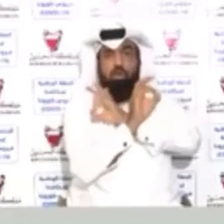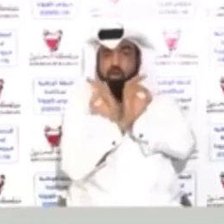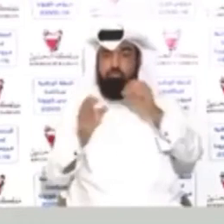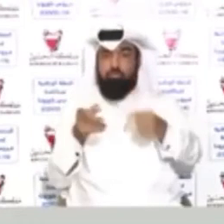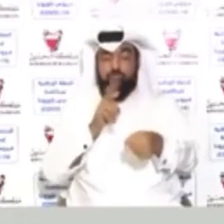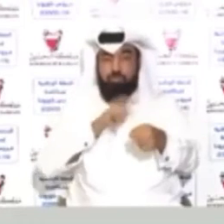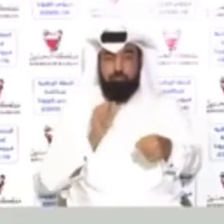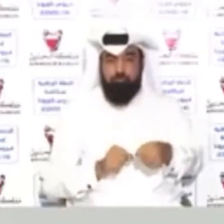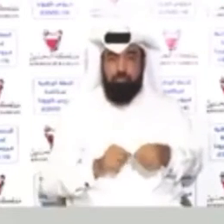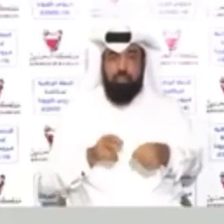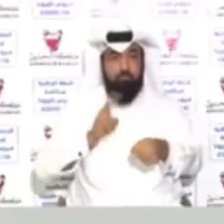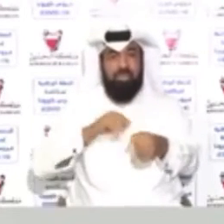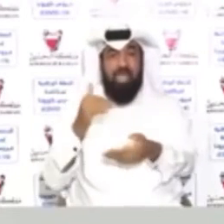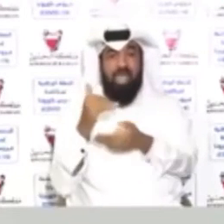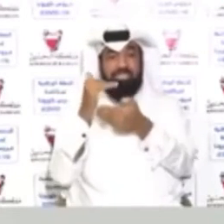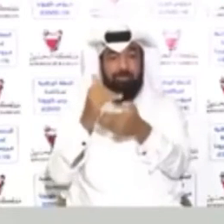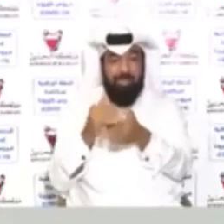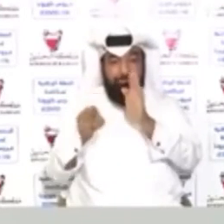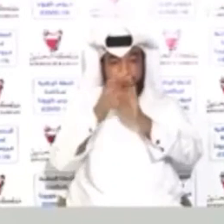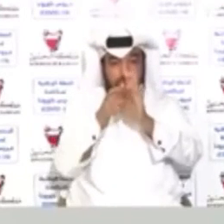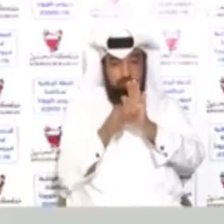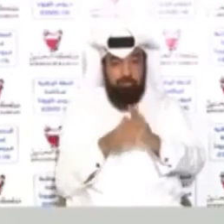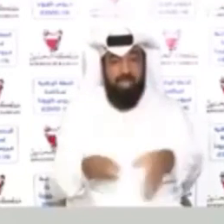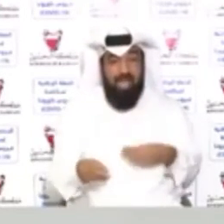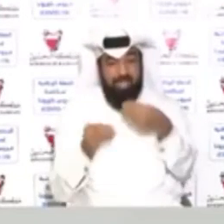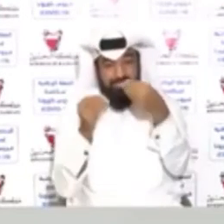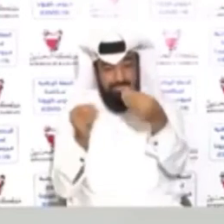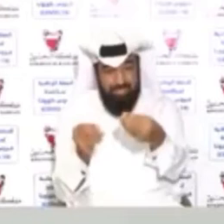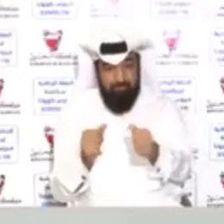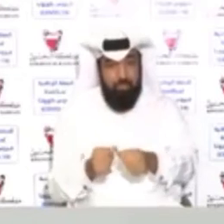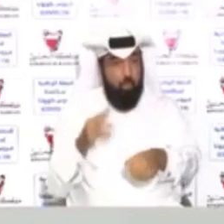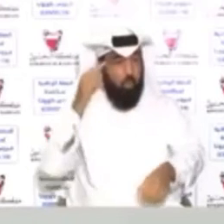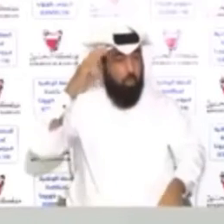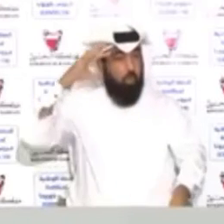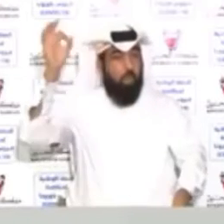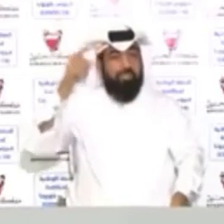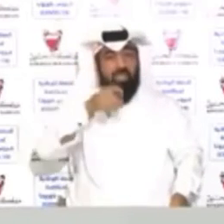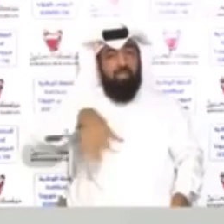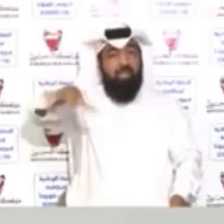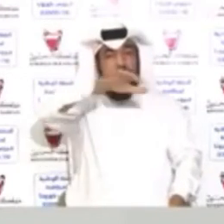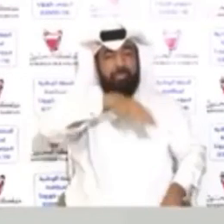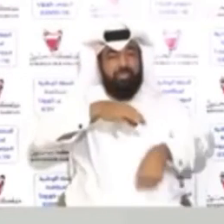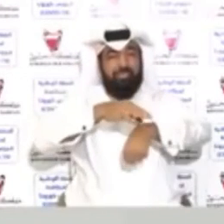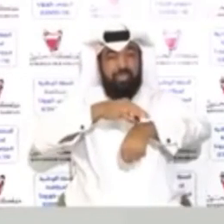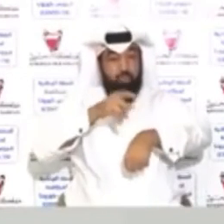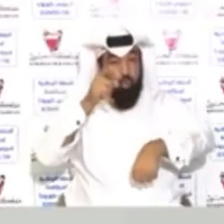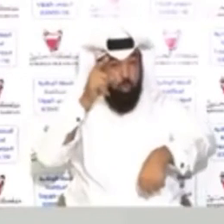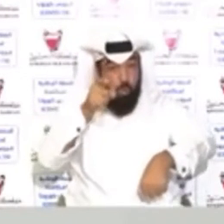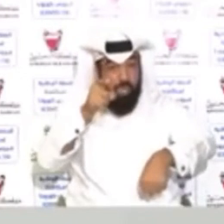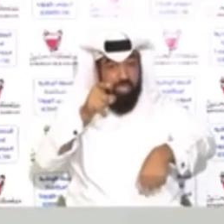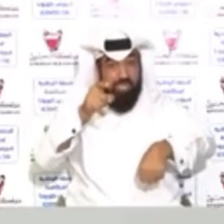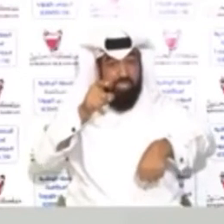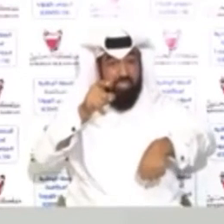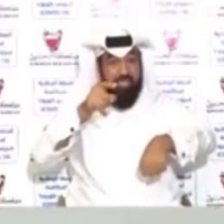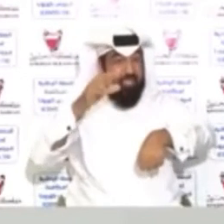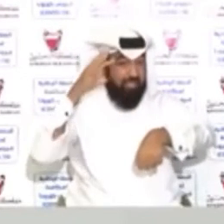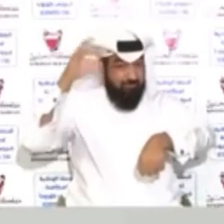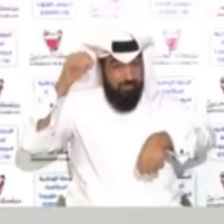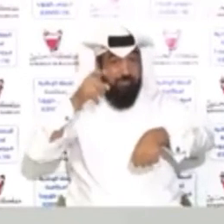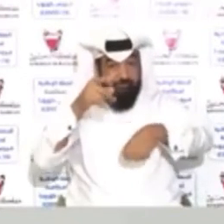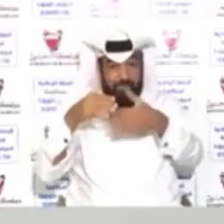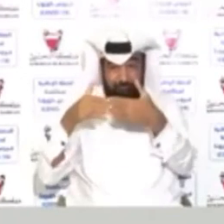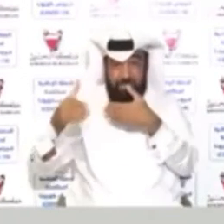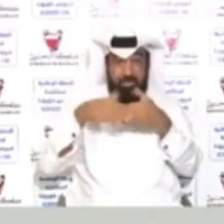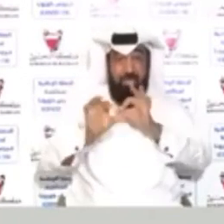في قضيه هذه الخدمات تقدم، ومثل ما خبرت وعي الناس عامه والتزامهم في المرحله عامه القادمه، التزام الفردي